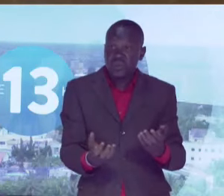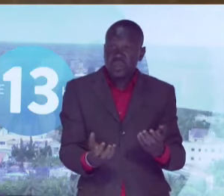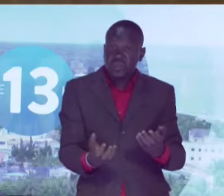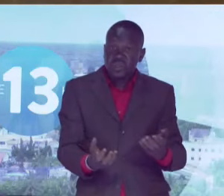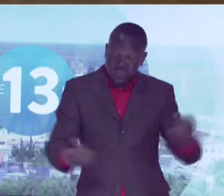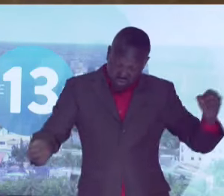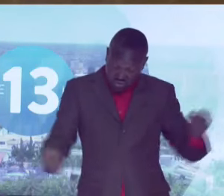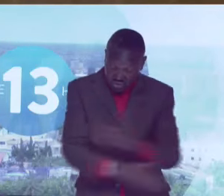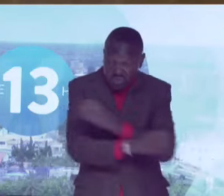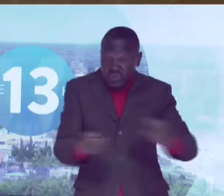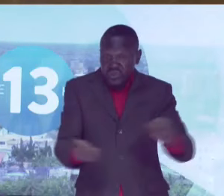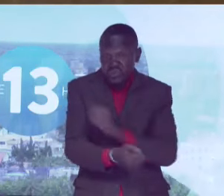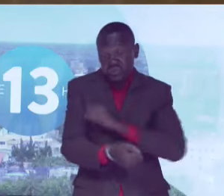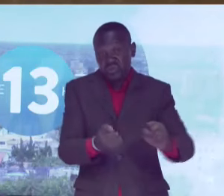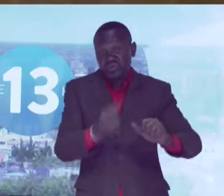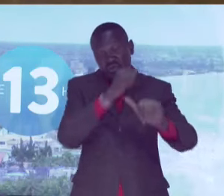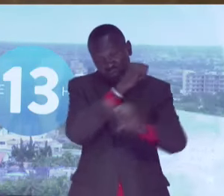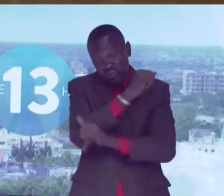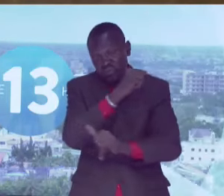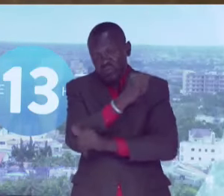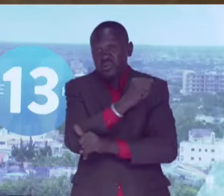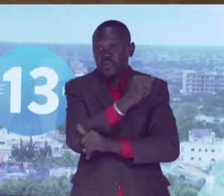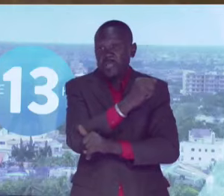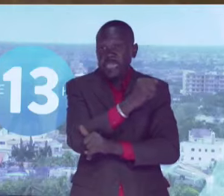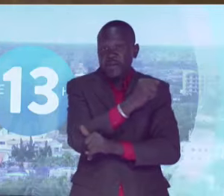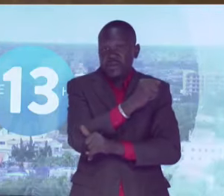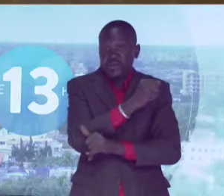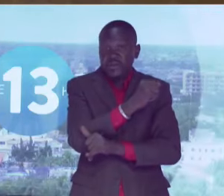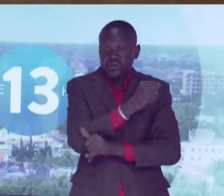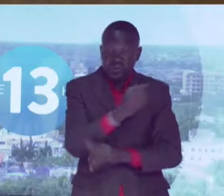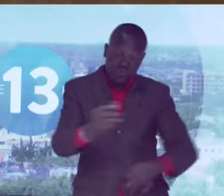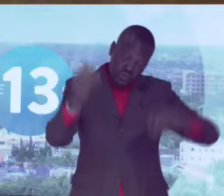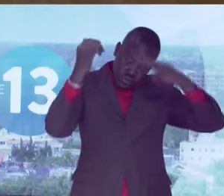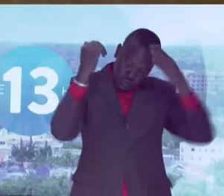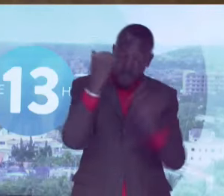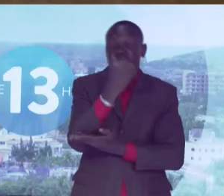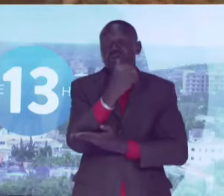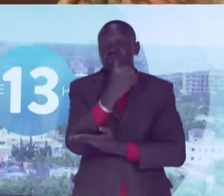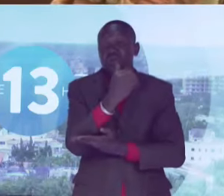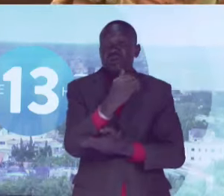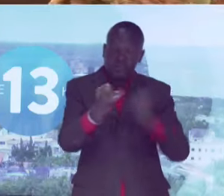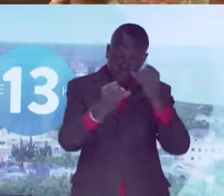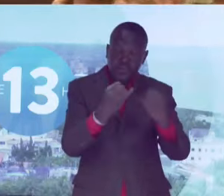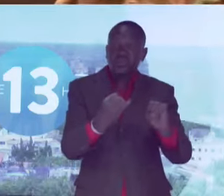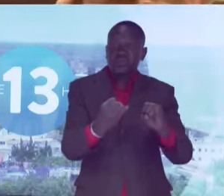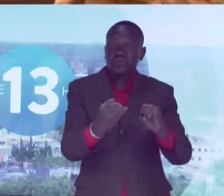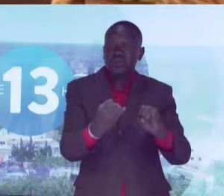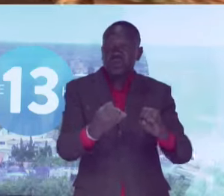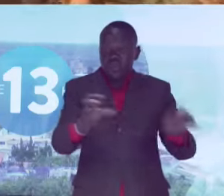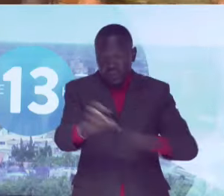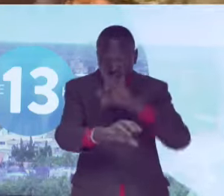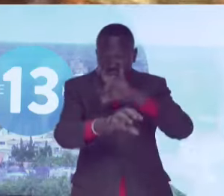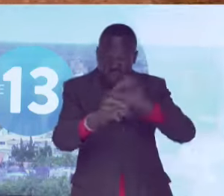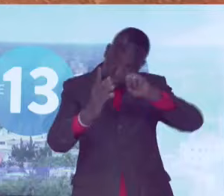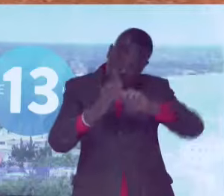mettre en travers de la marche de ce peuple-là, il n'y a pas de sentiment. Ça, c'est terminé. Et la guerre n'est qu'à ses